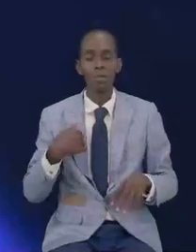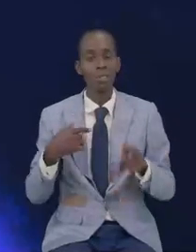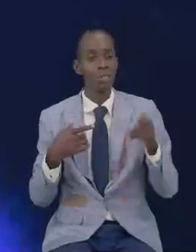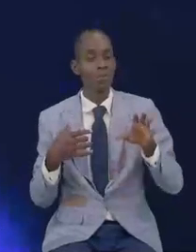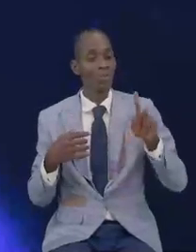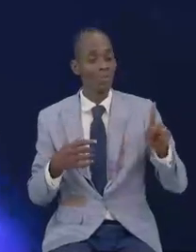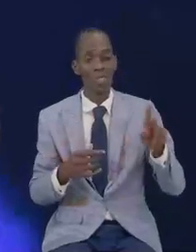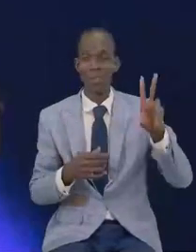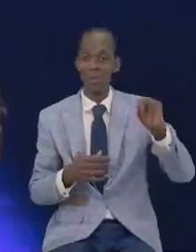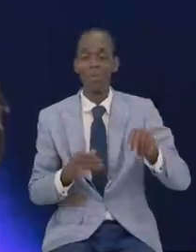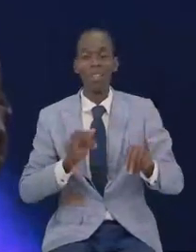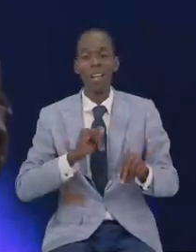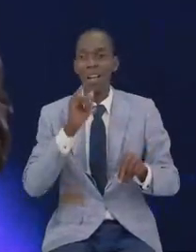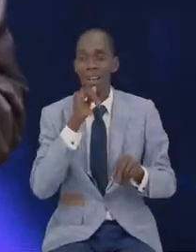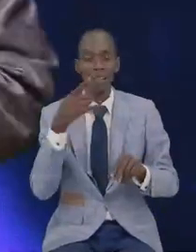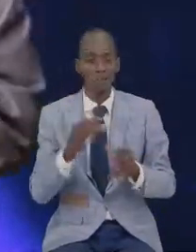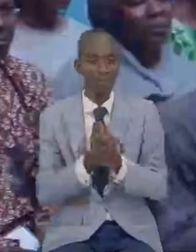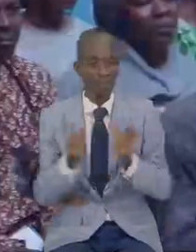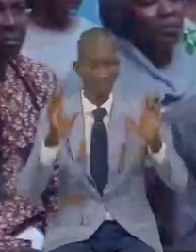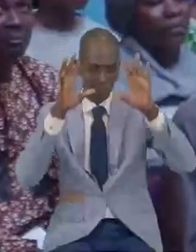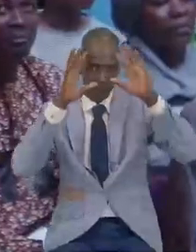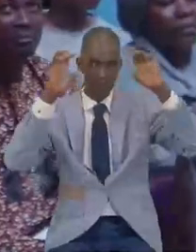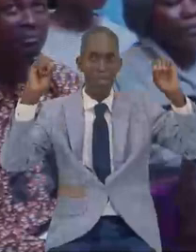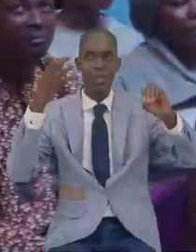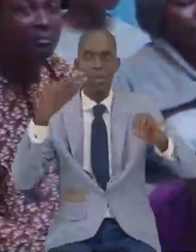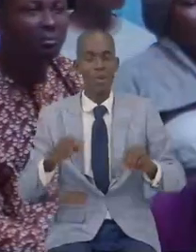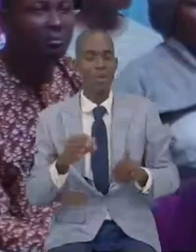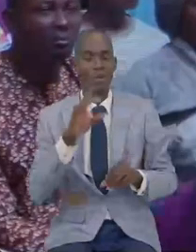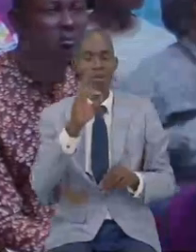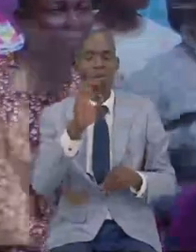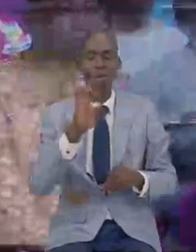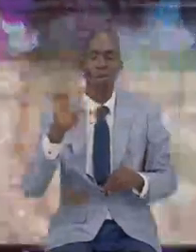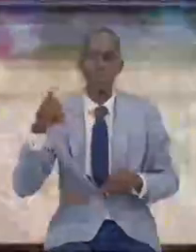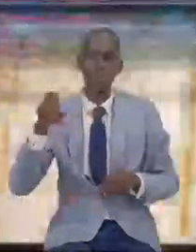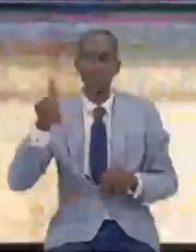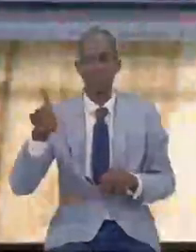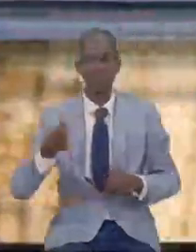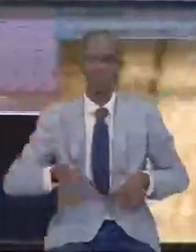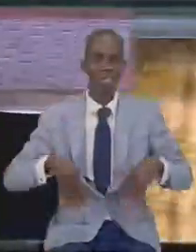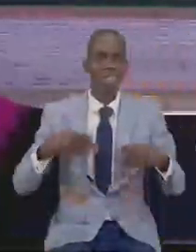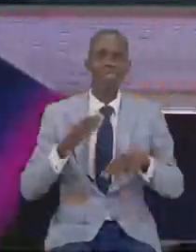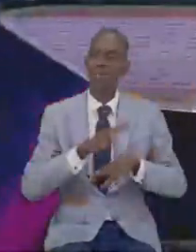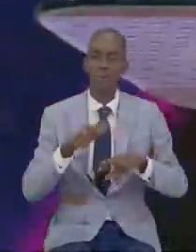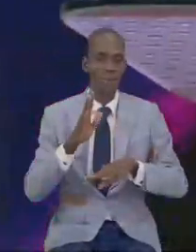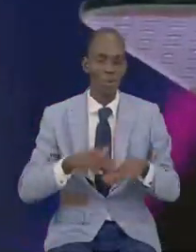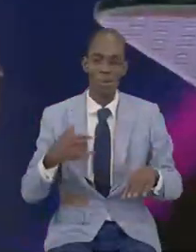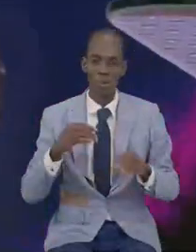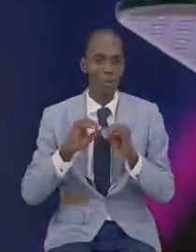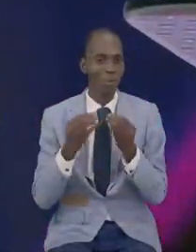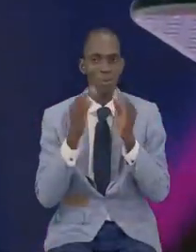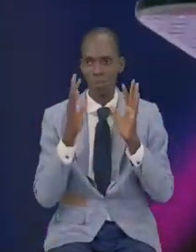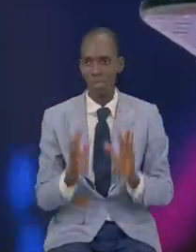on m'appelle. L'organisation de Disséqué. Moi, je ne veux pas qu'on m'appelle